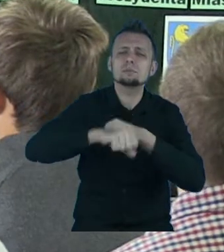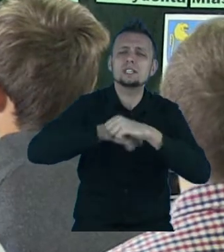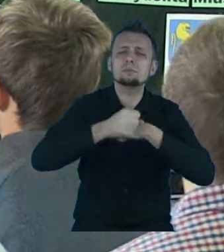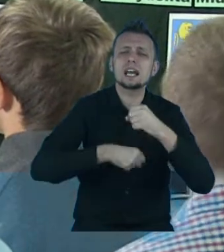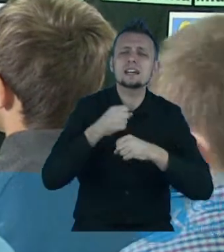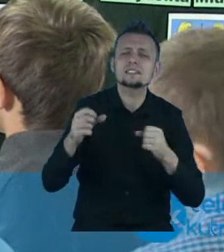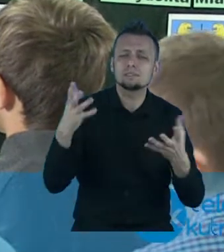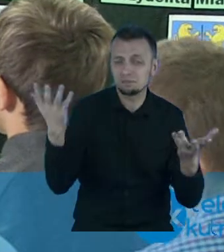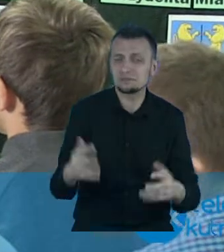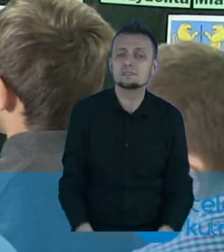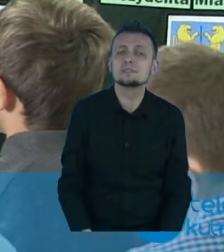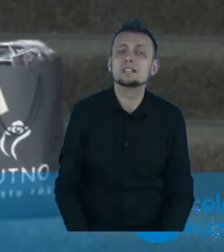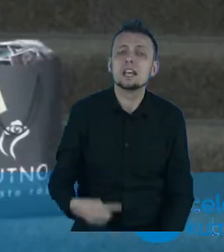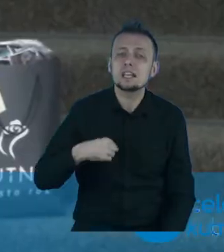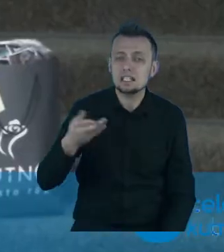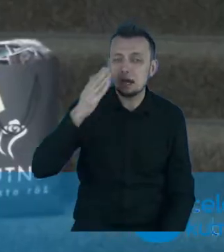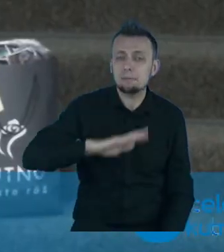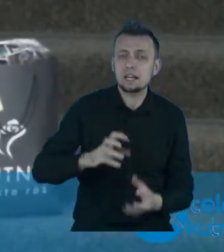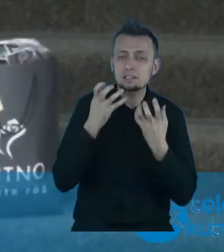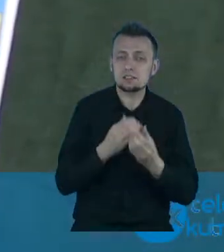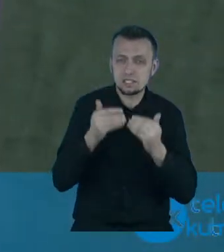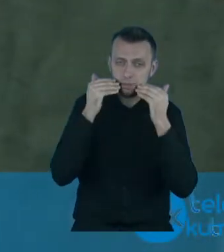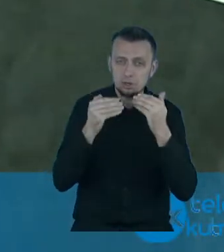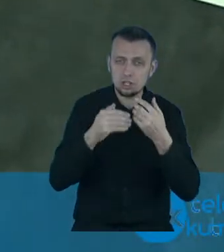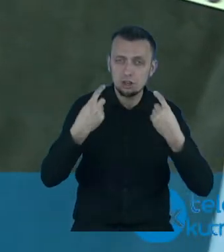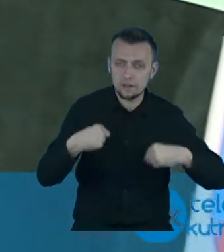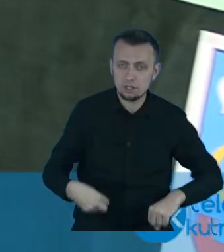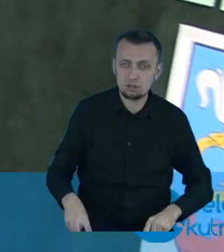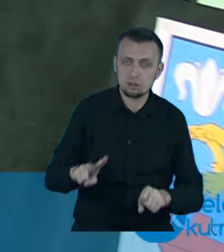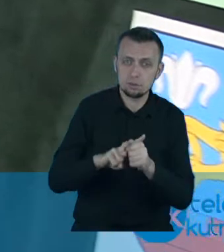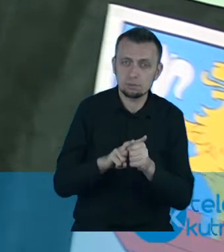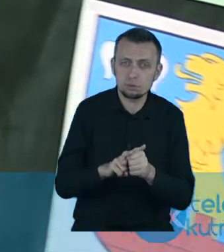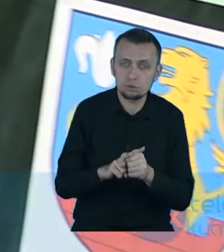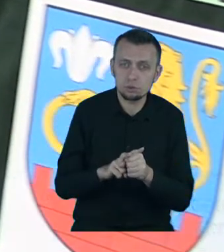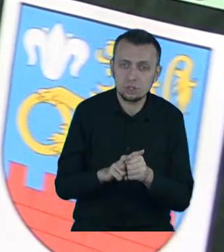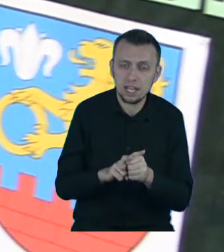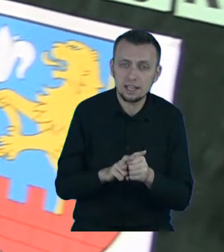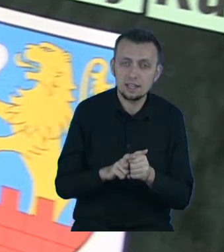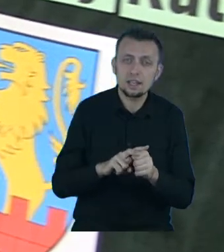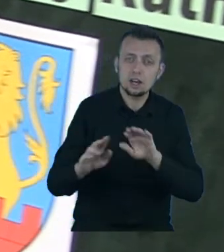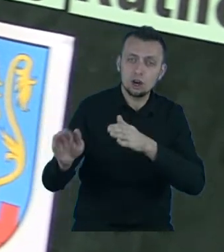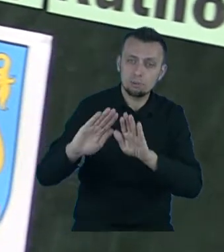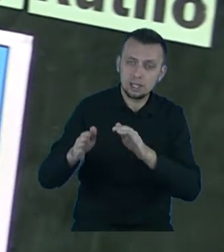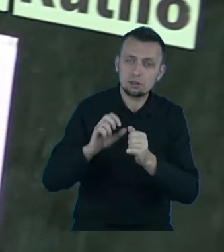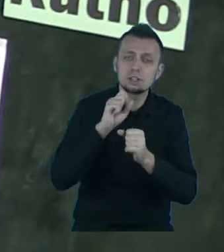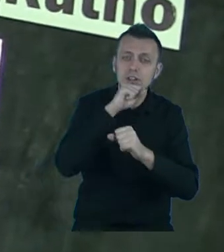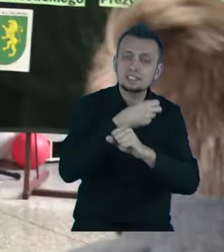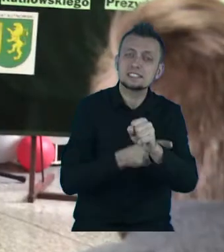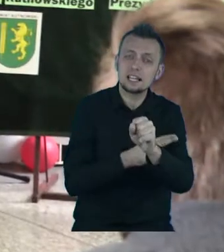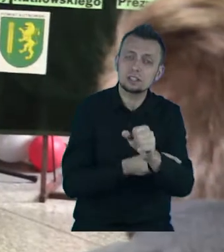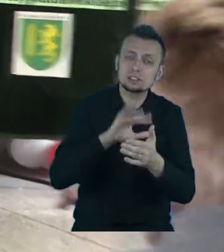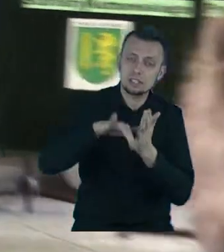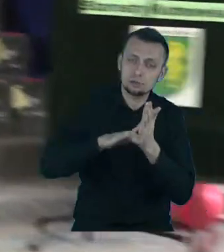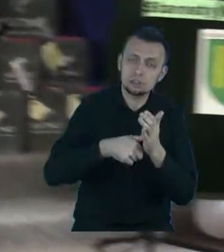chciałbym serdecznie podziękować osobom, które przejęły patrona, a więc staroście Kutnowskiemu, wójtowi